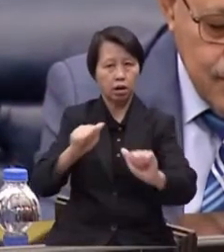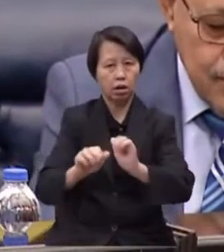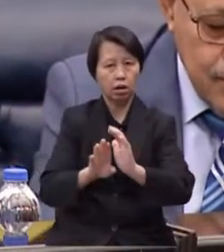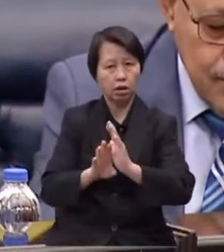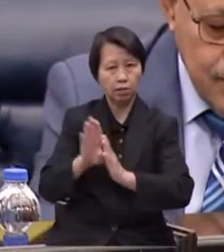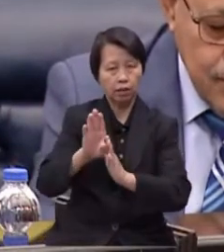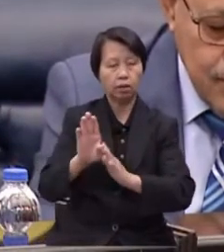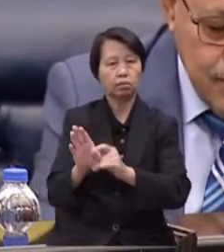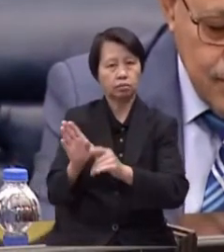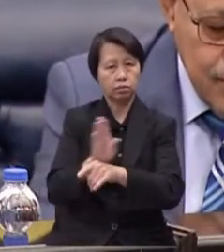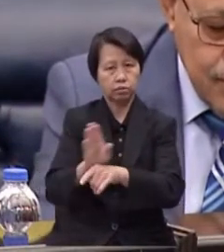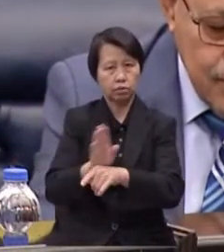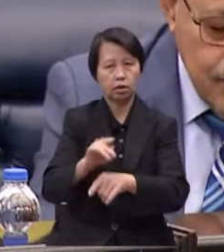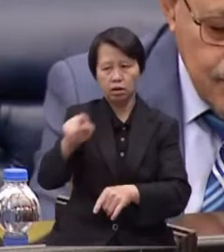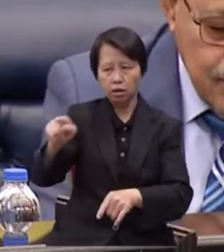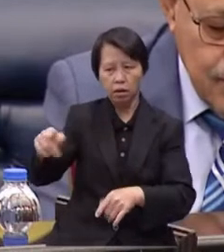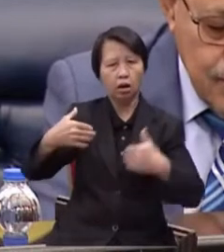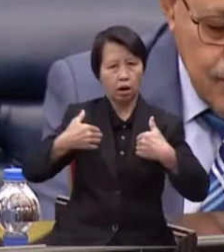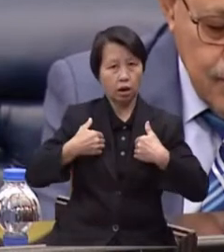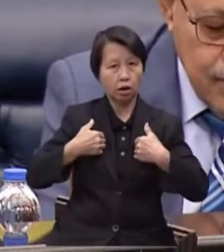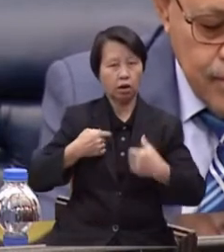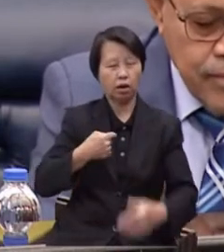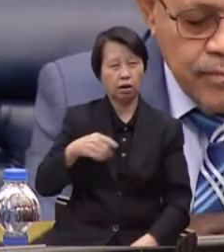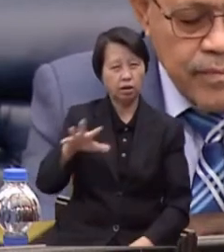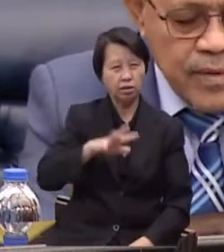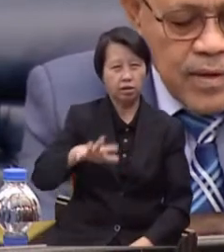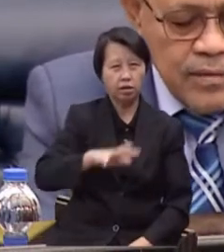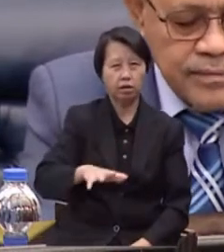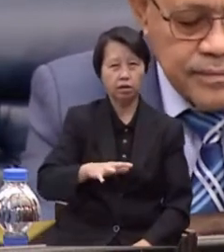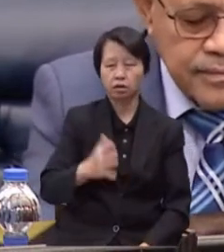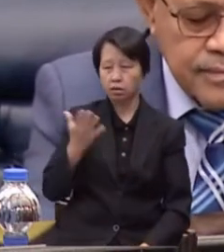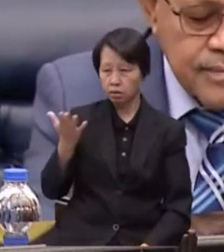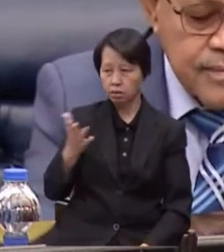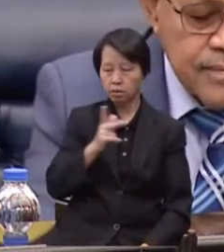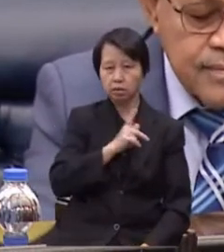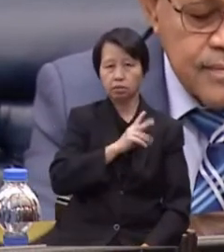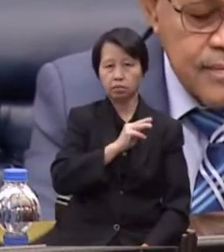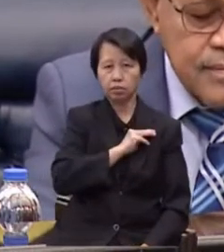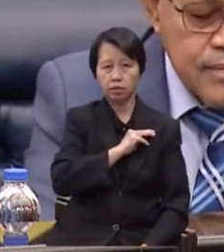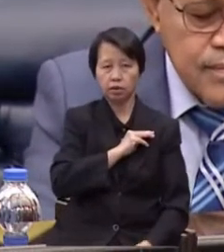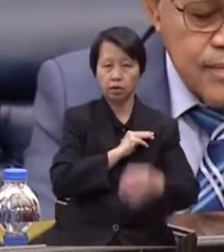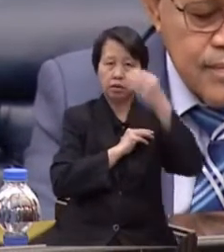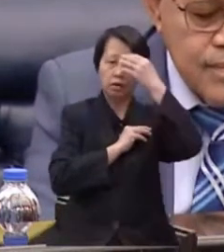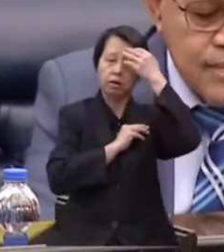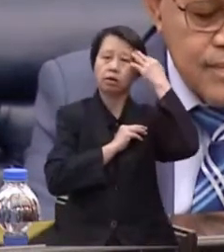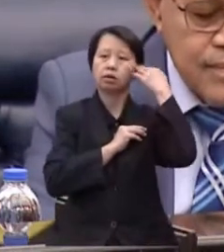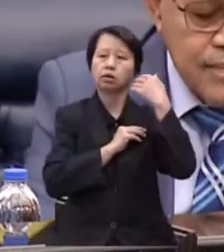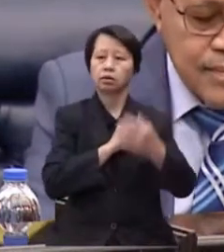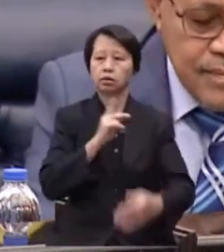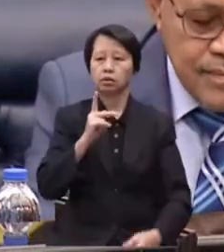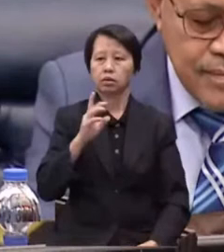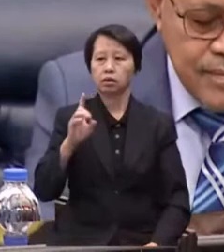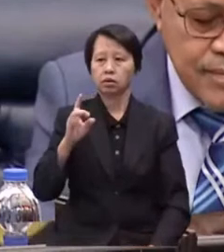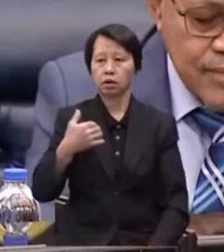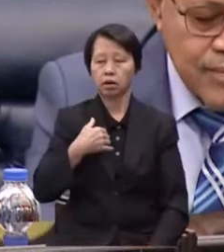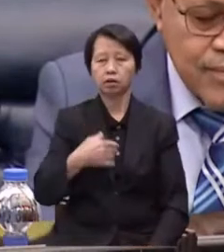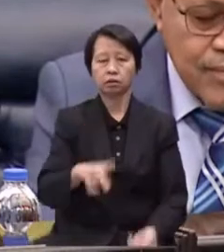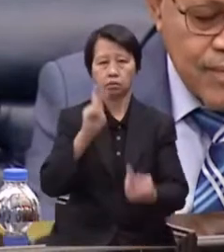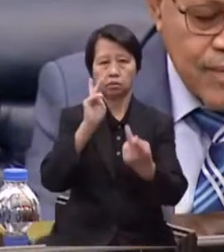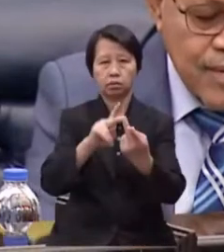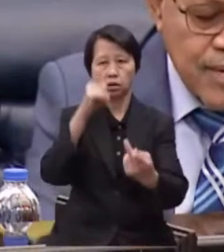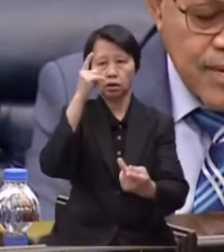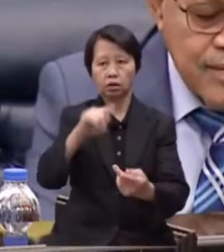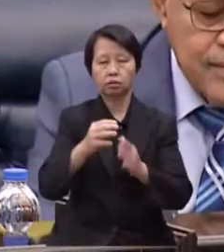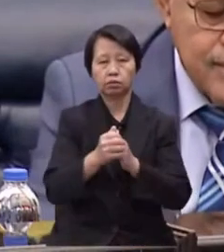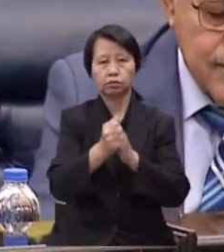pembangunan ke usahawanan saya jangka Kementerian yang berhormat mempunyai kewajaran